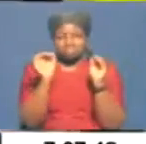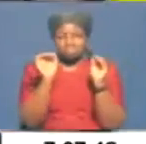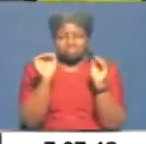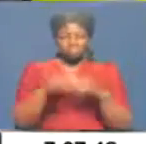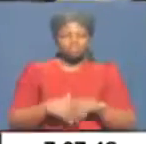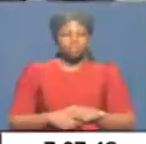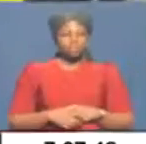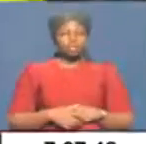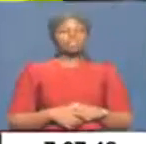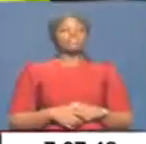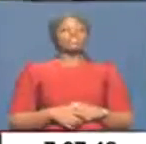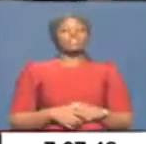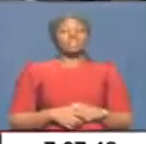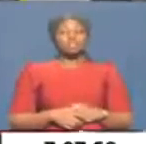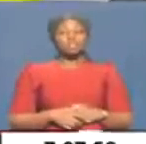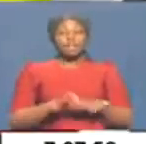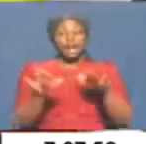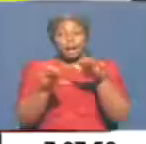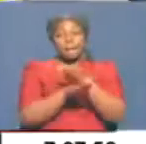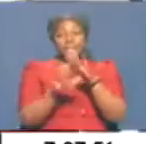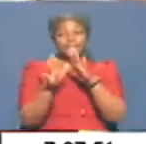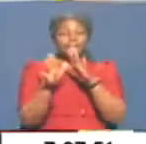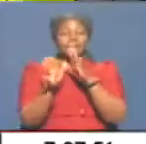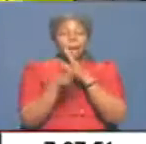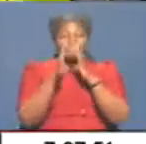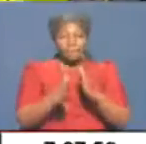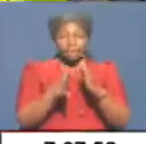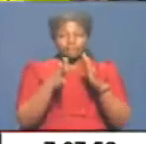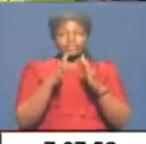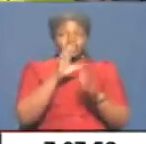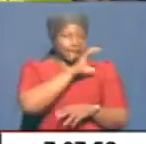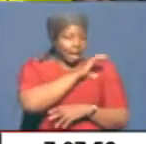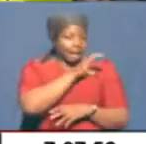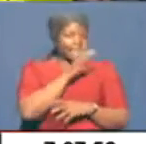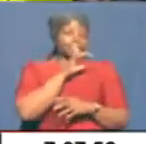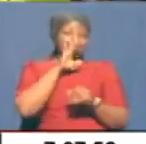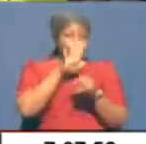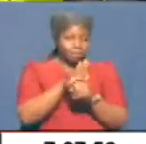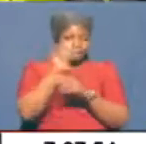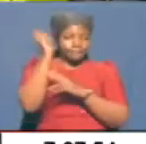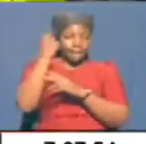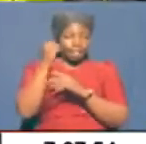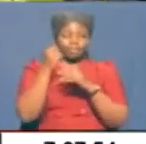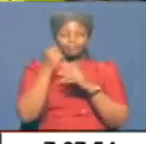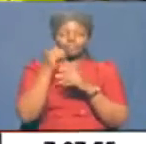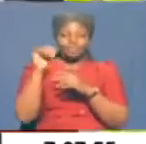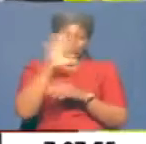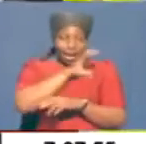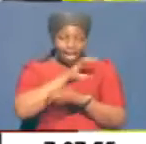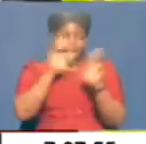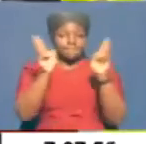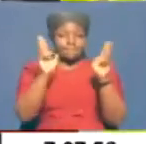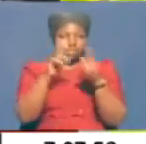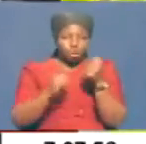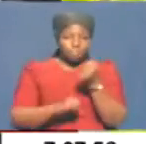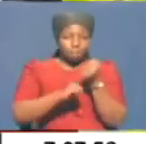Kaimu balozi wa Canada humo nchini David Anthony alielezea kujitolea kwa nchi hiyo kusaidia Kenya kukabiliana na ugonjwa huo.